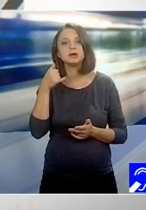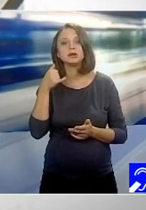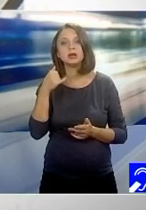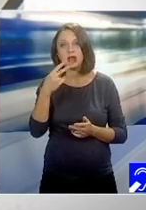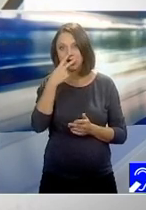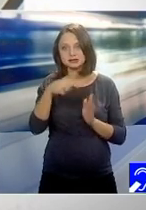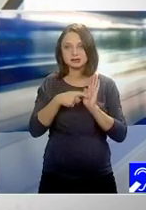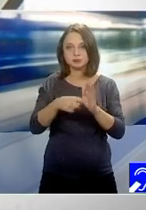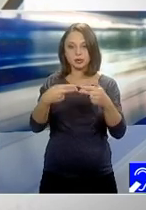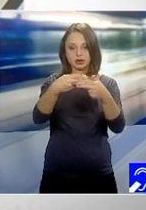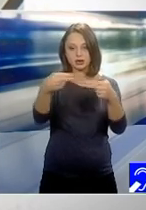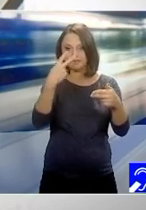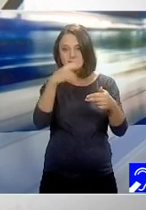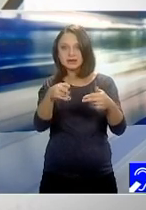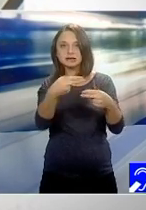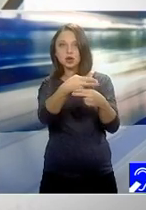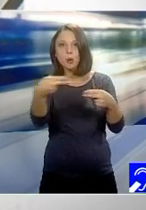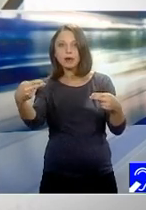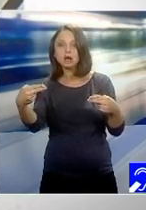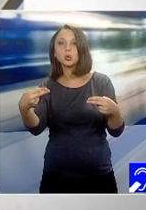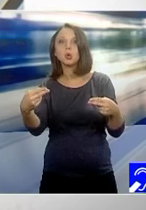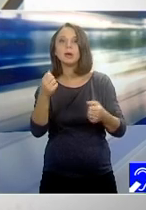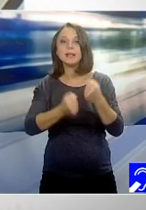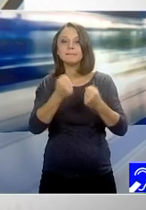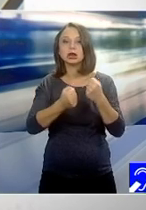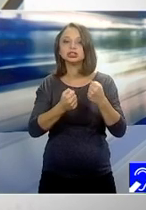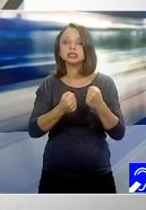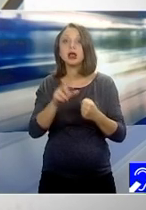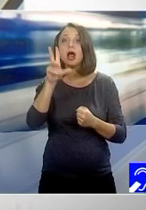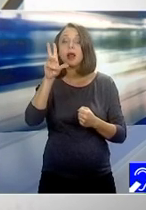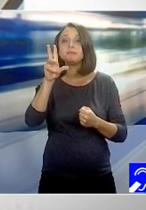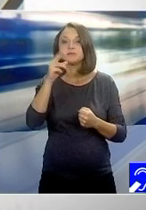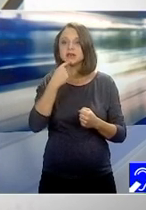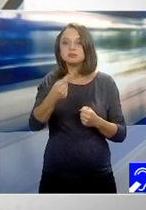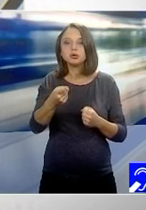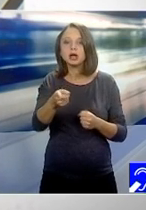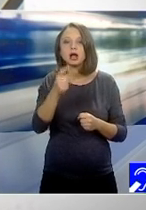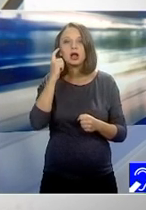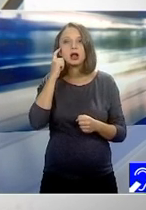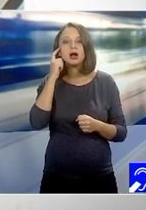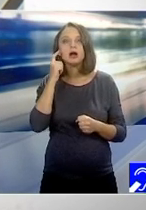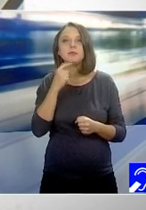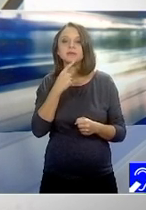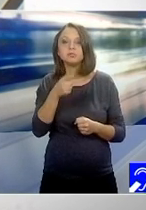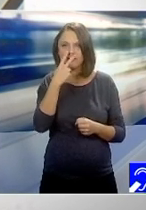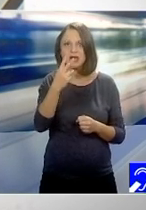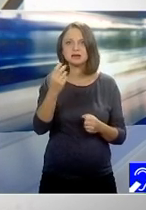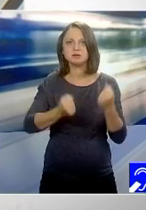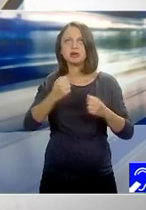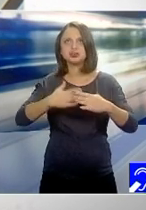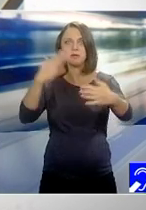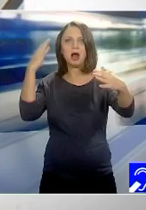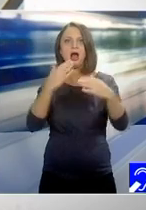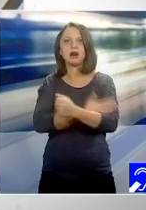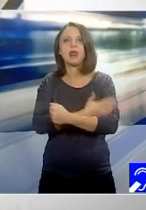spatele autovehiculului, într-un timp de maxim 30 secunde îi se răspunde dacă este un transport legal sau ilegal, după